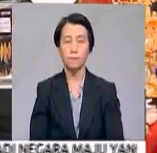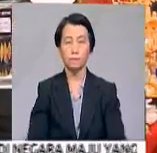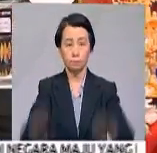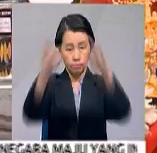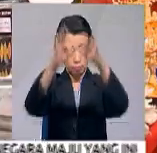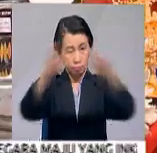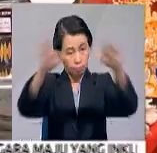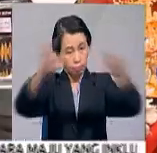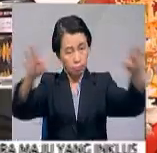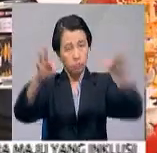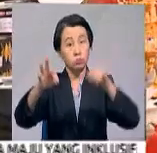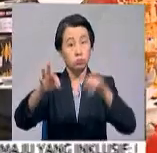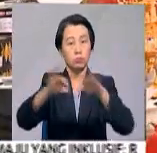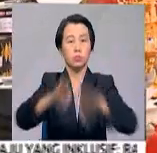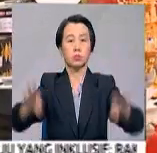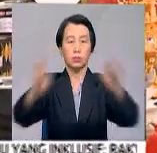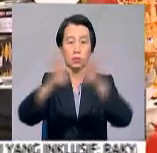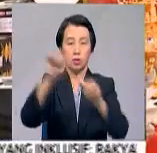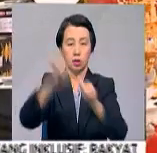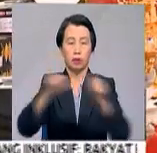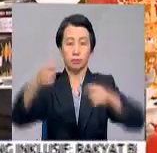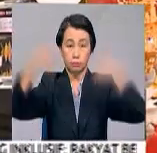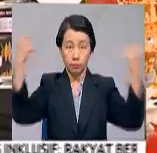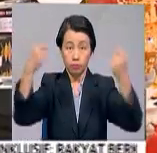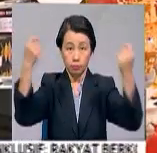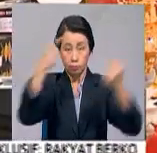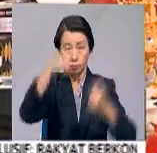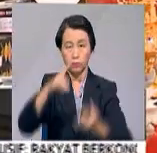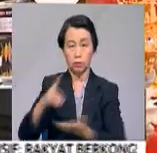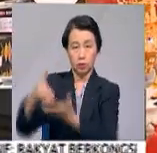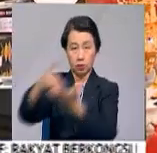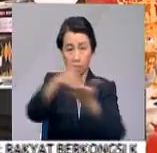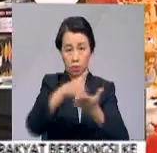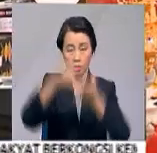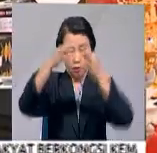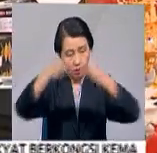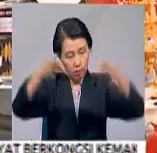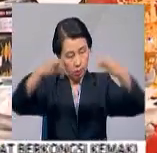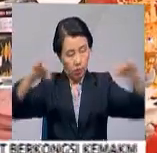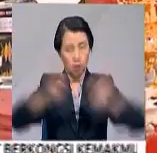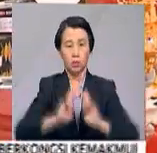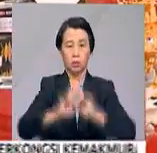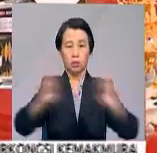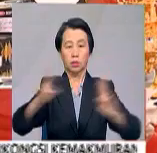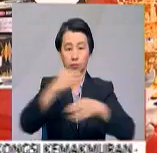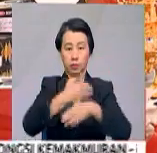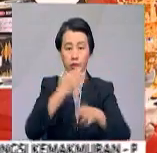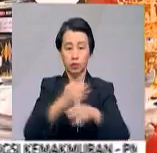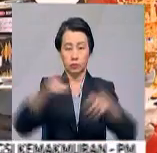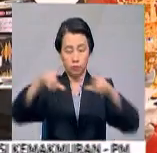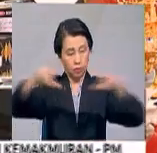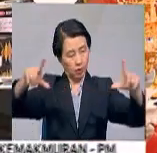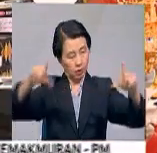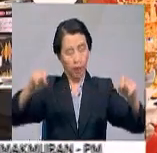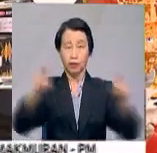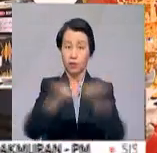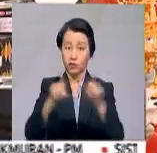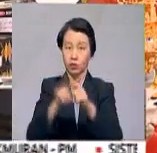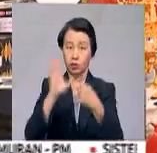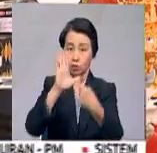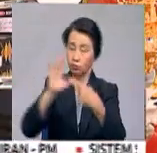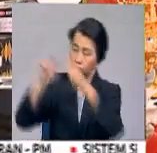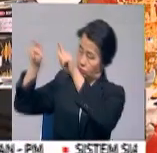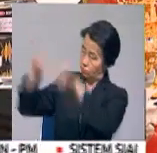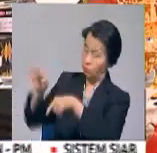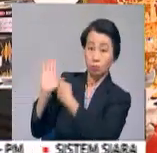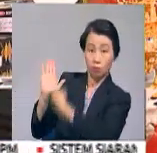Hiasan memainkan peranan penting bagi setiap sambutan. Untuk Deepavali pula, hiasan akan disediakan dalam bentuk kad seperti mana yang anda lihat di